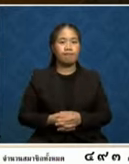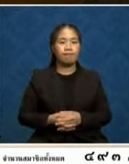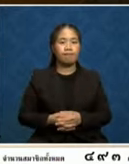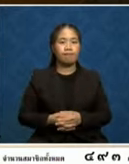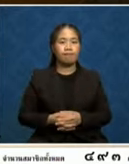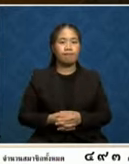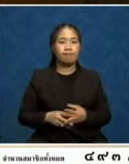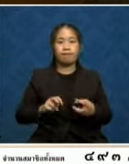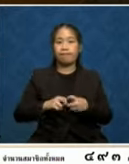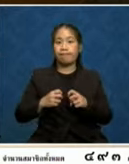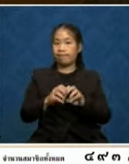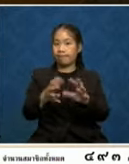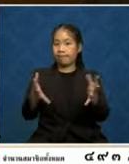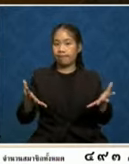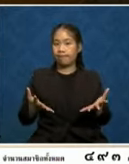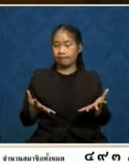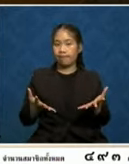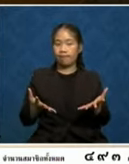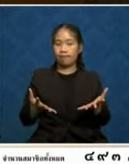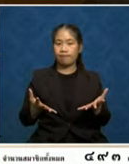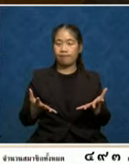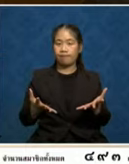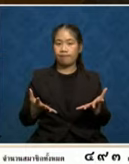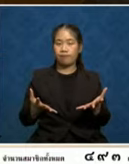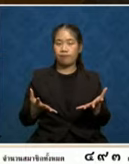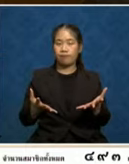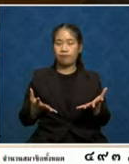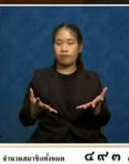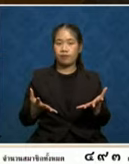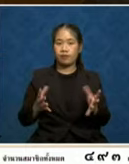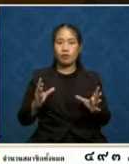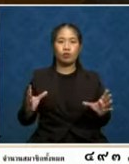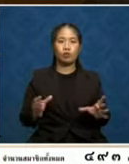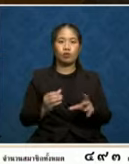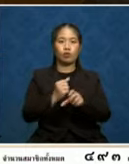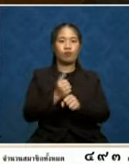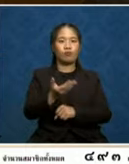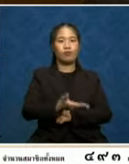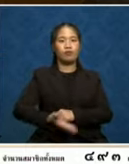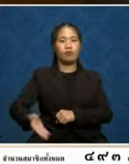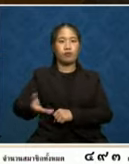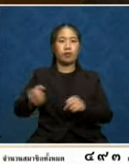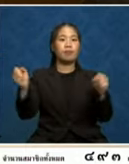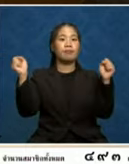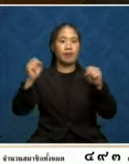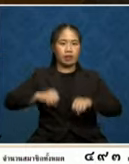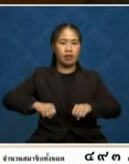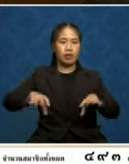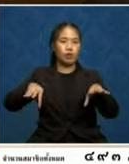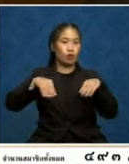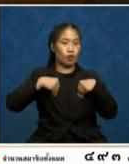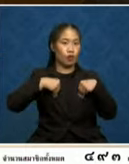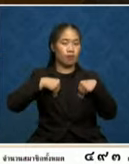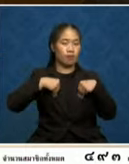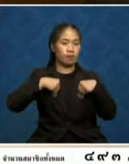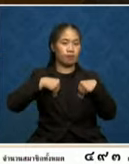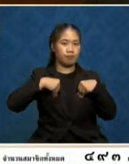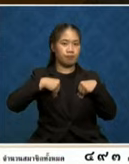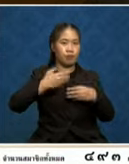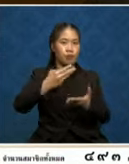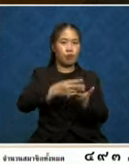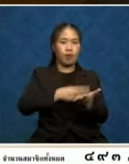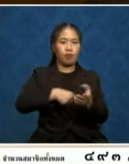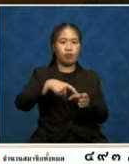ไม่มีผู้ใคด้ด ถือว่าที่ผู้ปีประติ ยอมให้ถอนรายงานการพิธานาร่างพระ